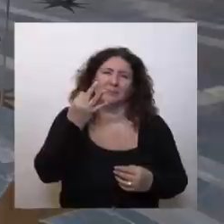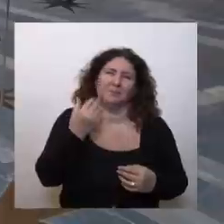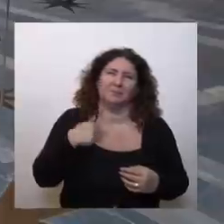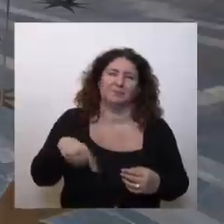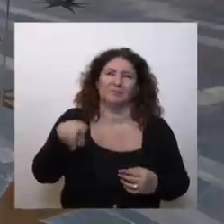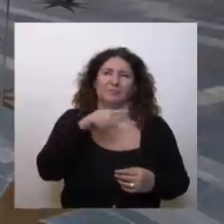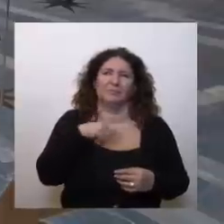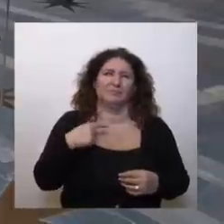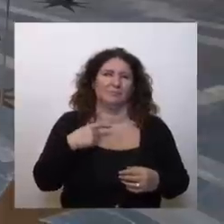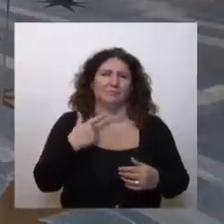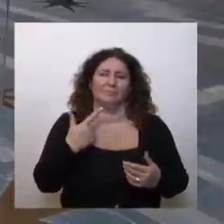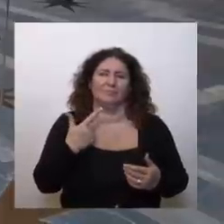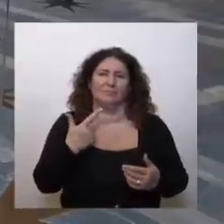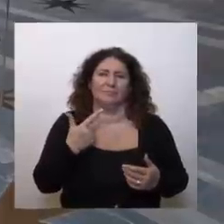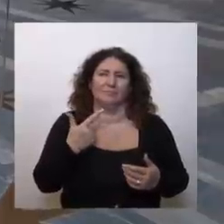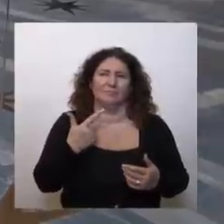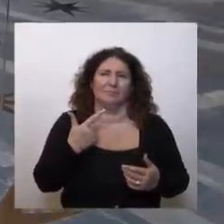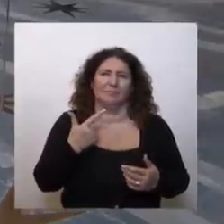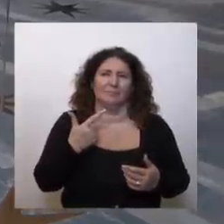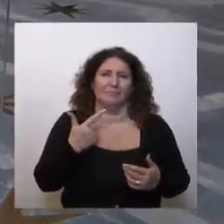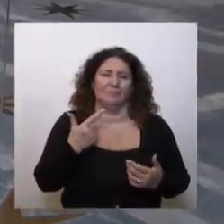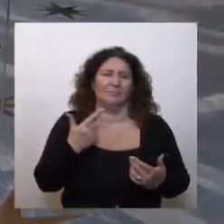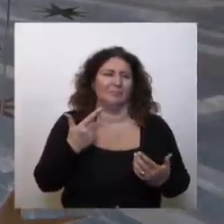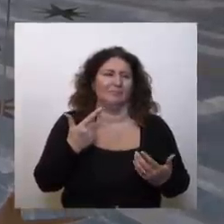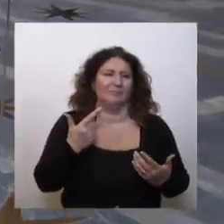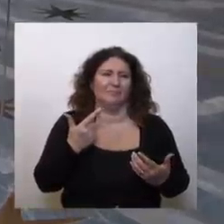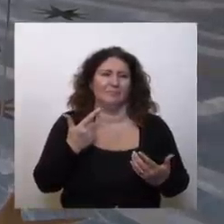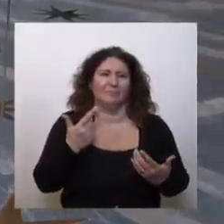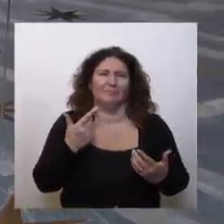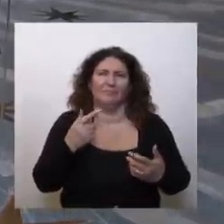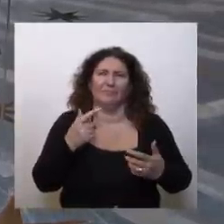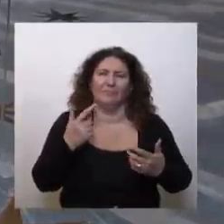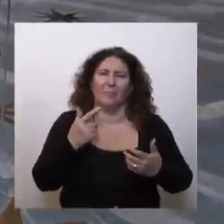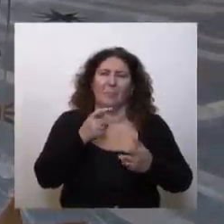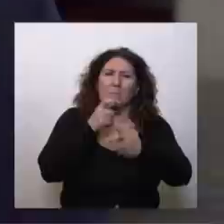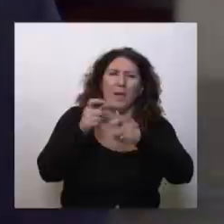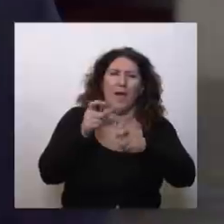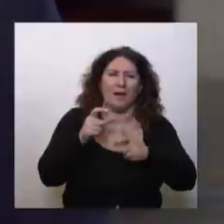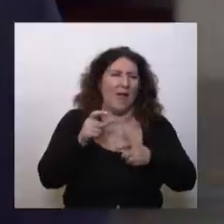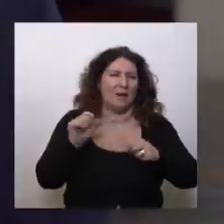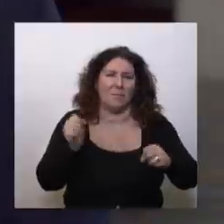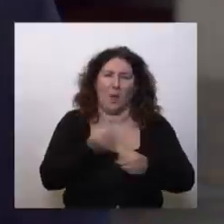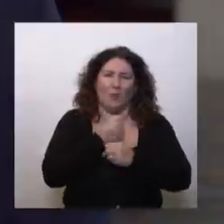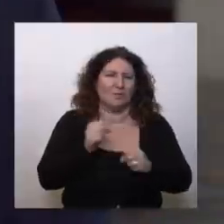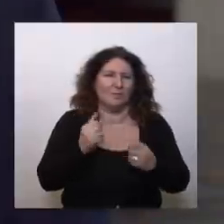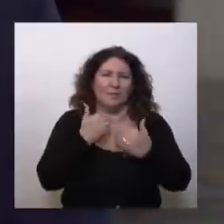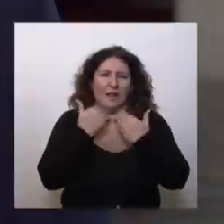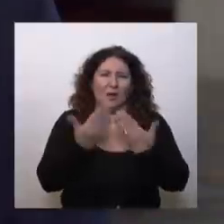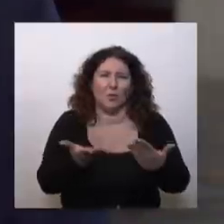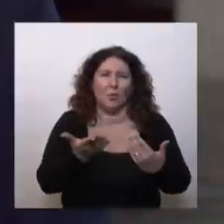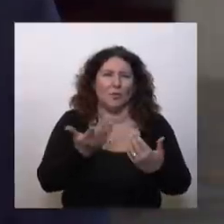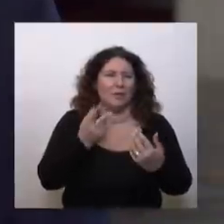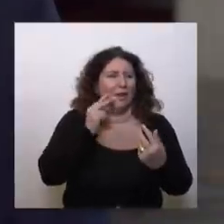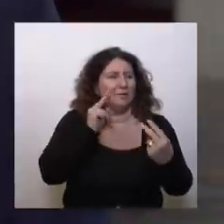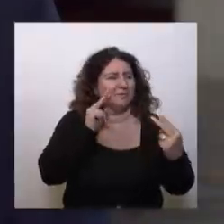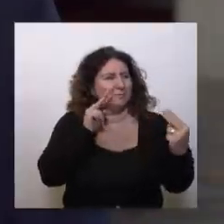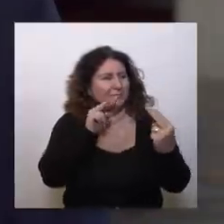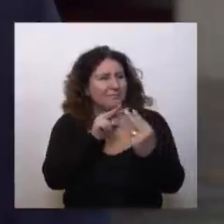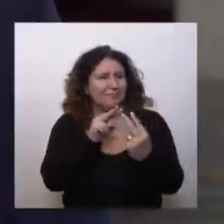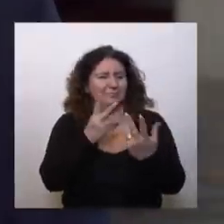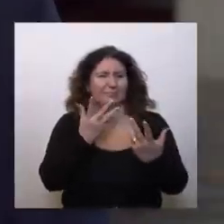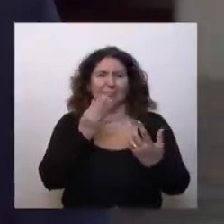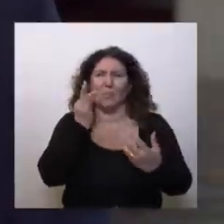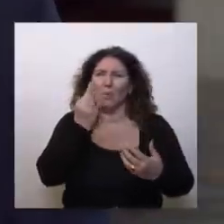impossibile, a volte più probabilmente inutili le parole, sguardi di comune umanità,